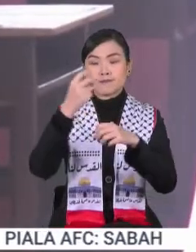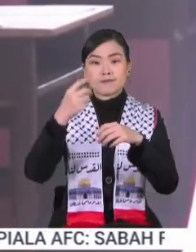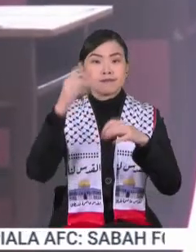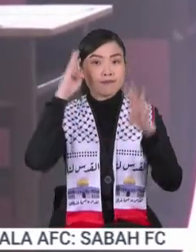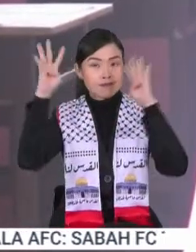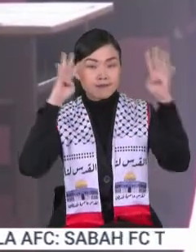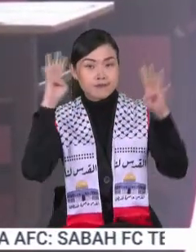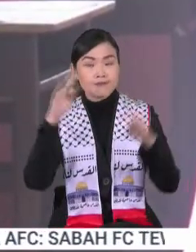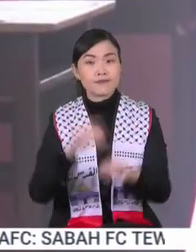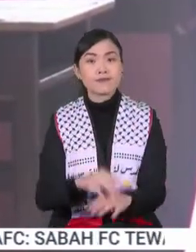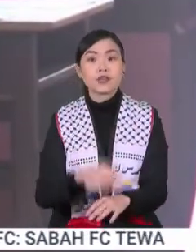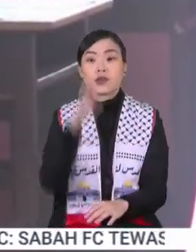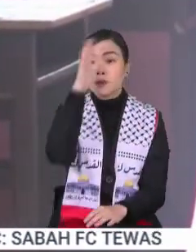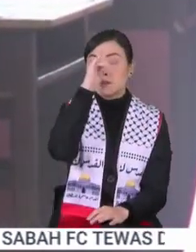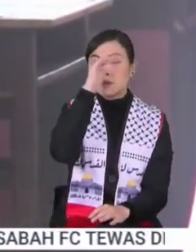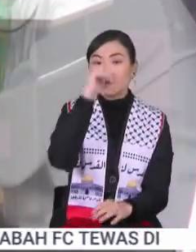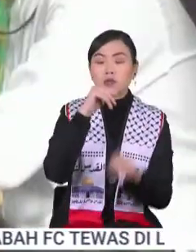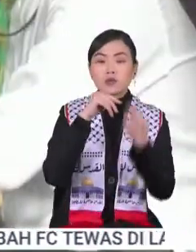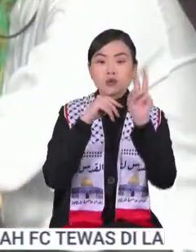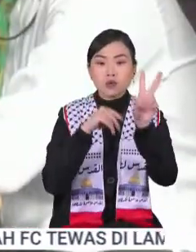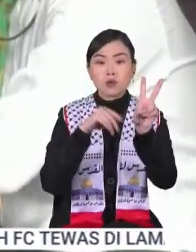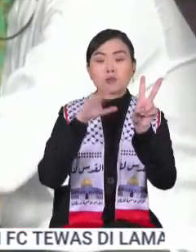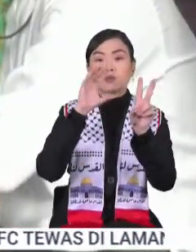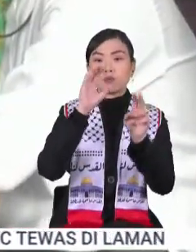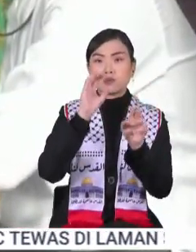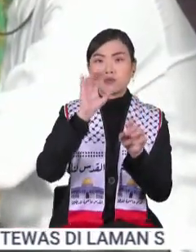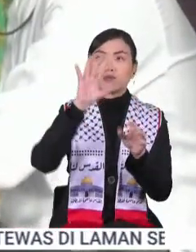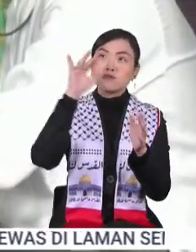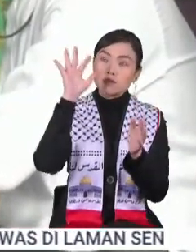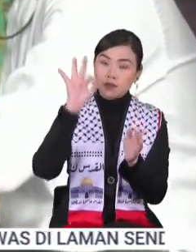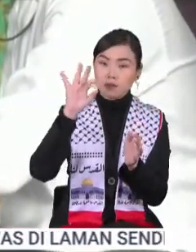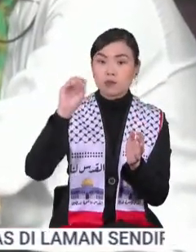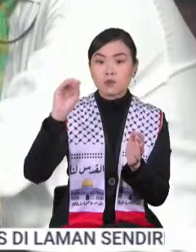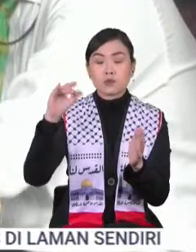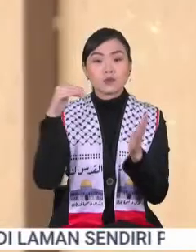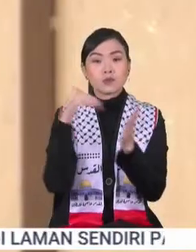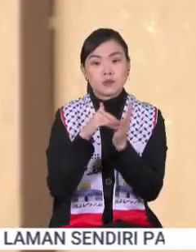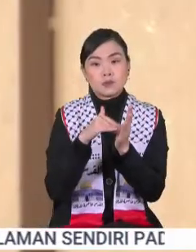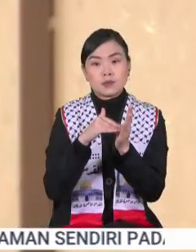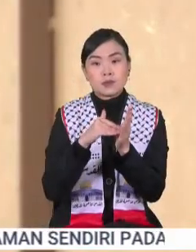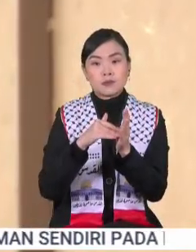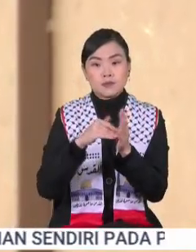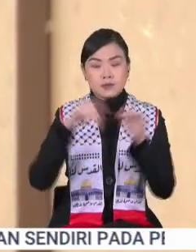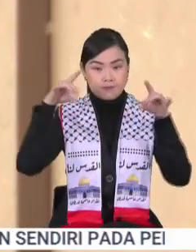sat di Melaka seramai 12900 calon akan menduduki peperiksaan